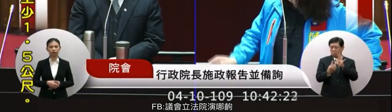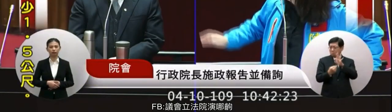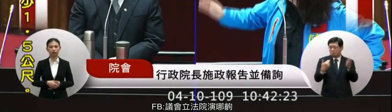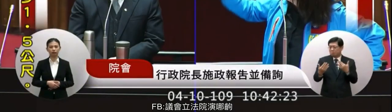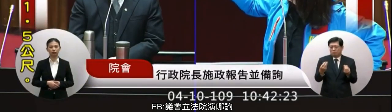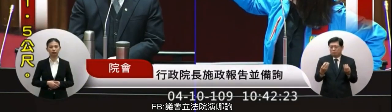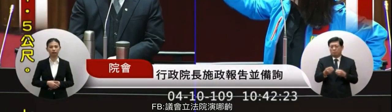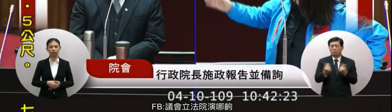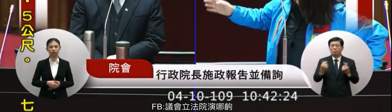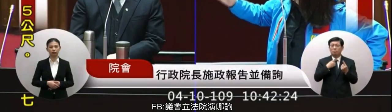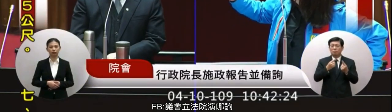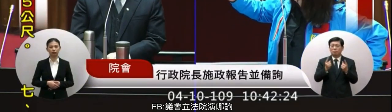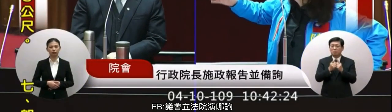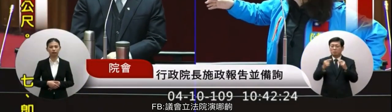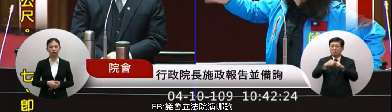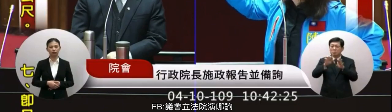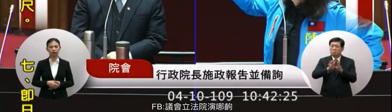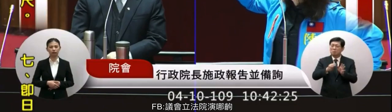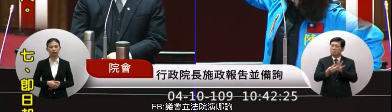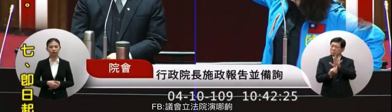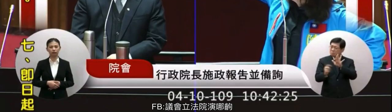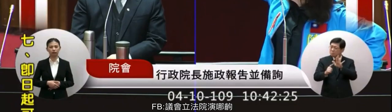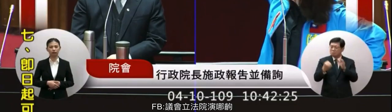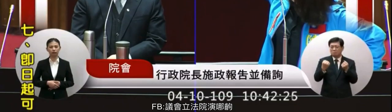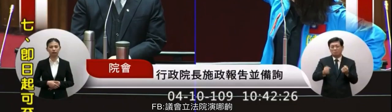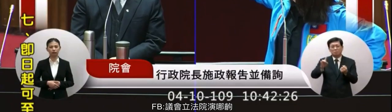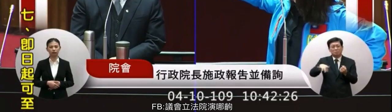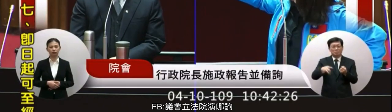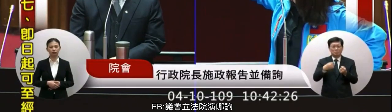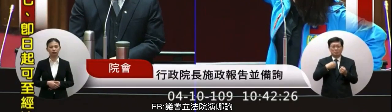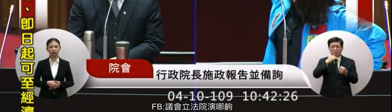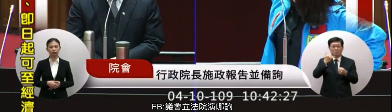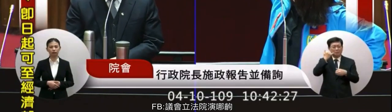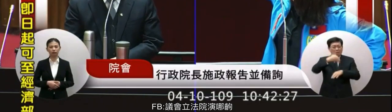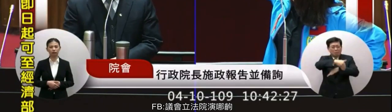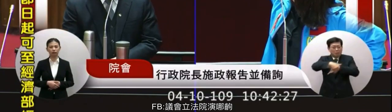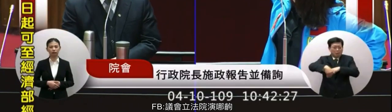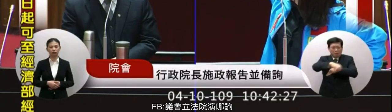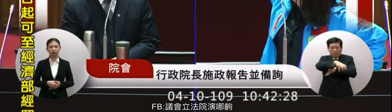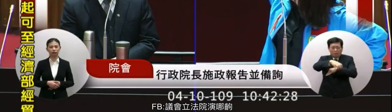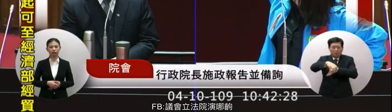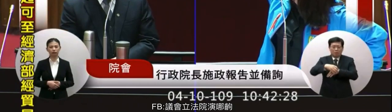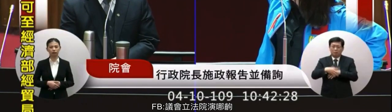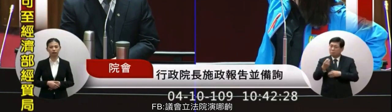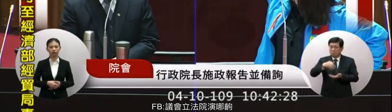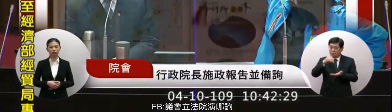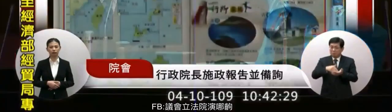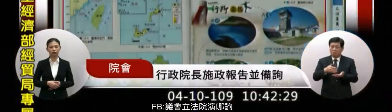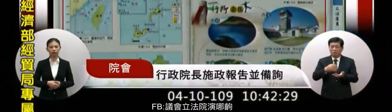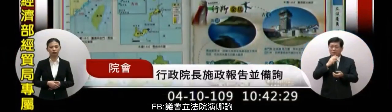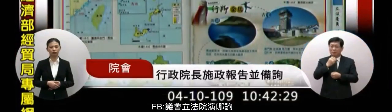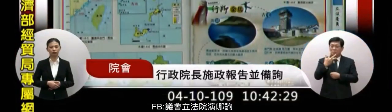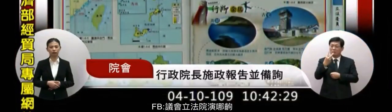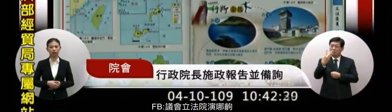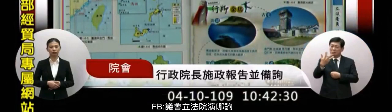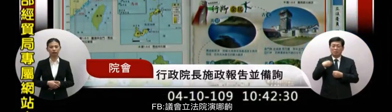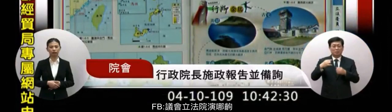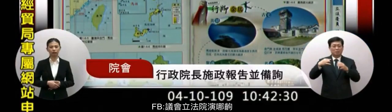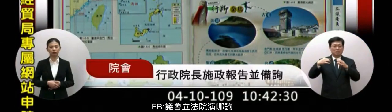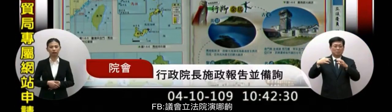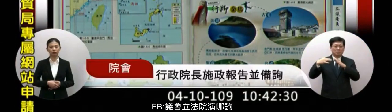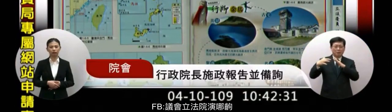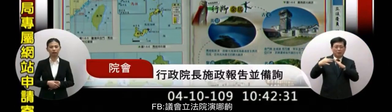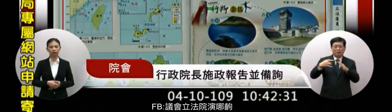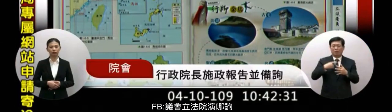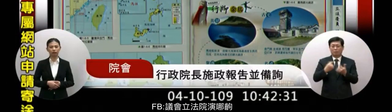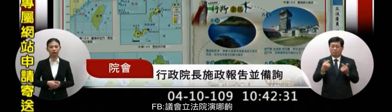好，他们对金门的叙述大部分都是说他在这个沿海啦哈，这个福建没有讲到，就讲说823炮战啊这一类